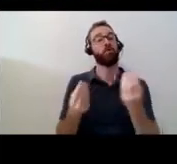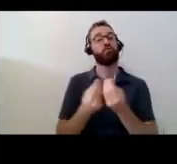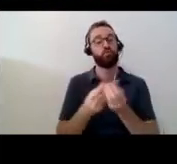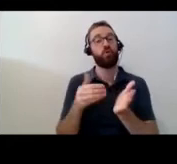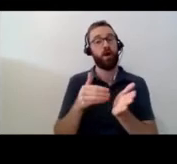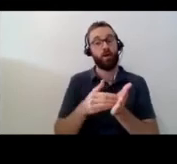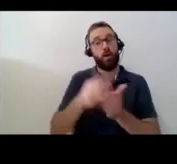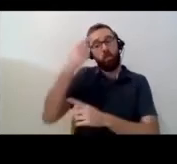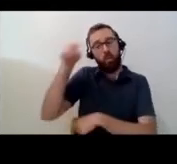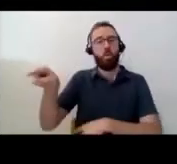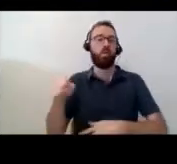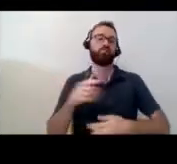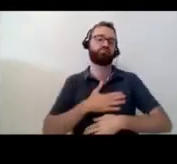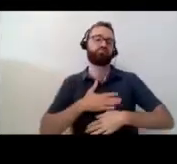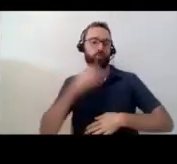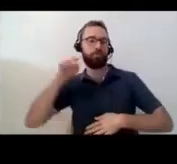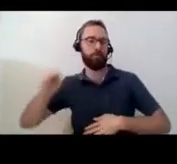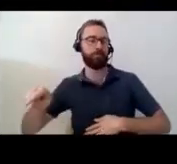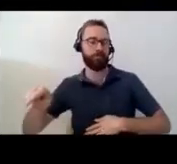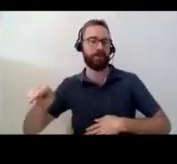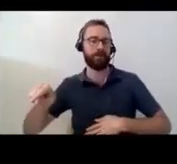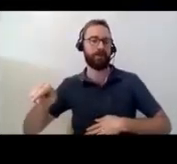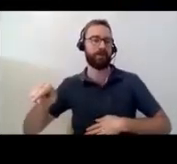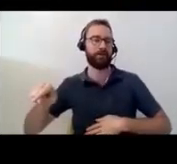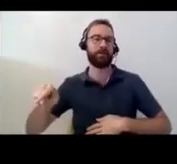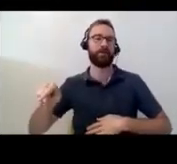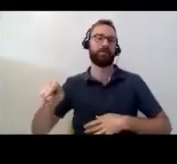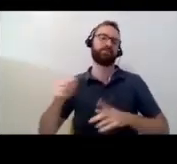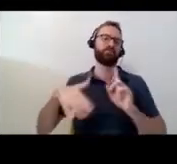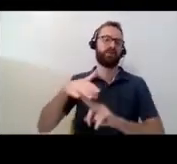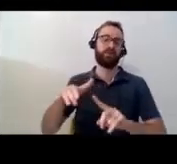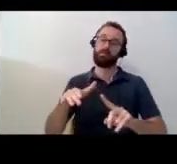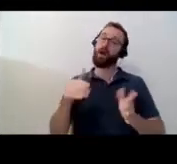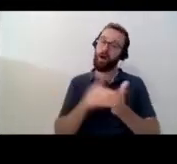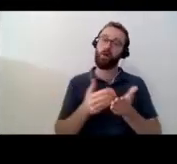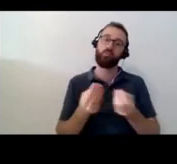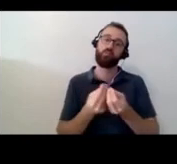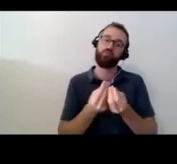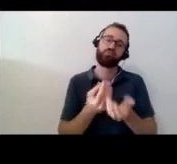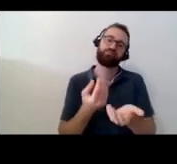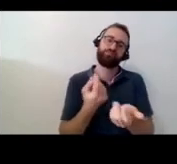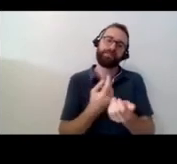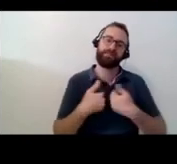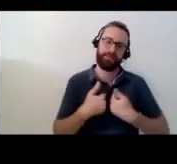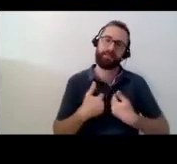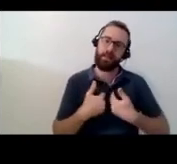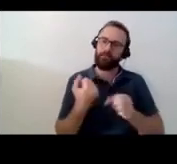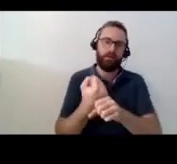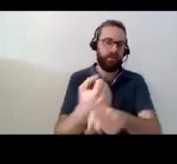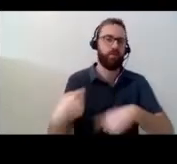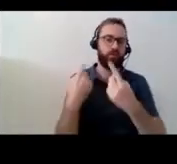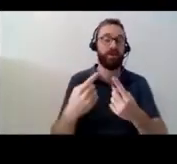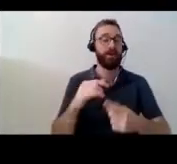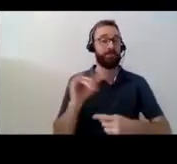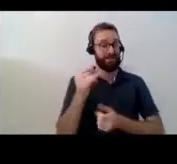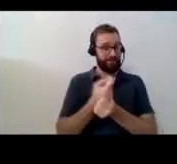se font et plusieurs vétérinaires sont déjà contre cette pratique-là. Donc, si la médecine vétérinaire se refuse